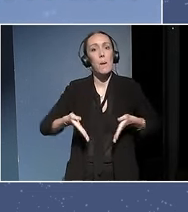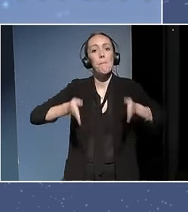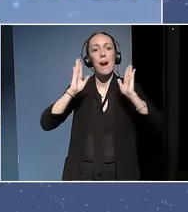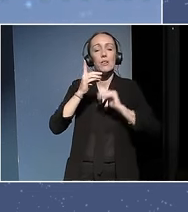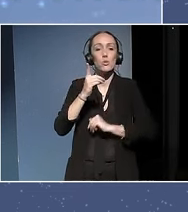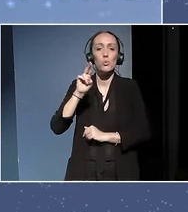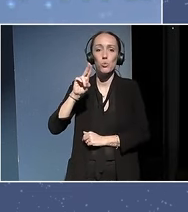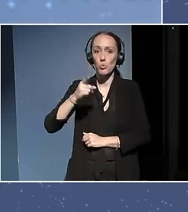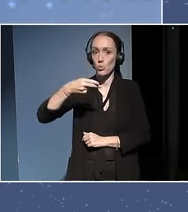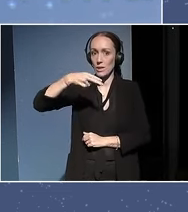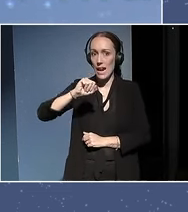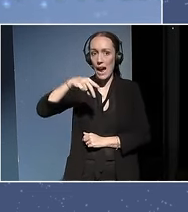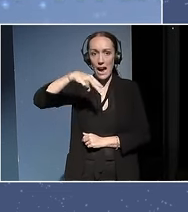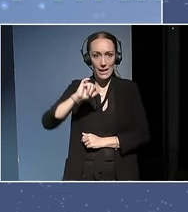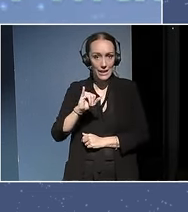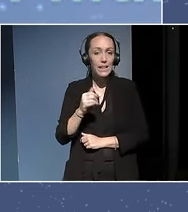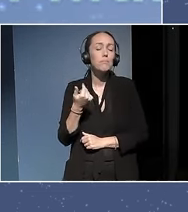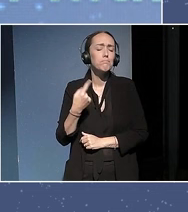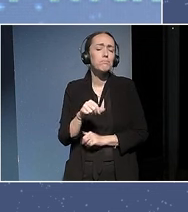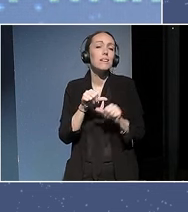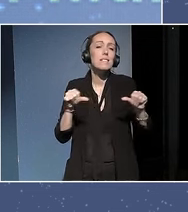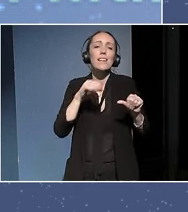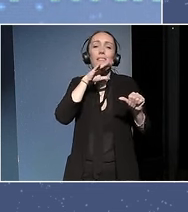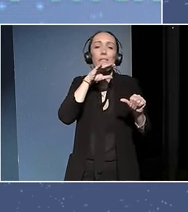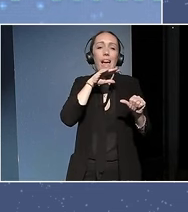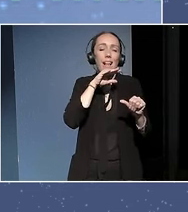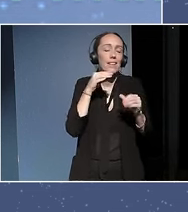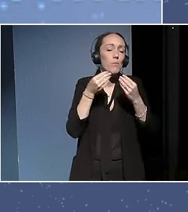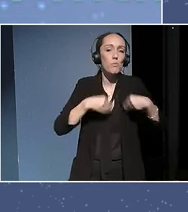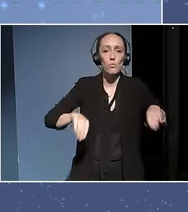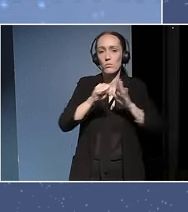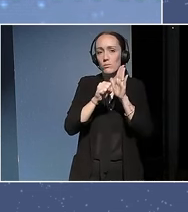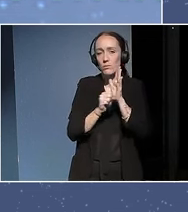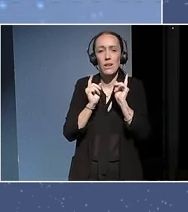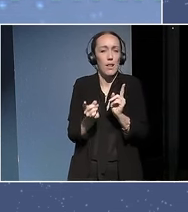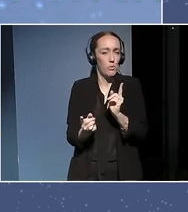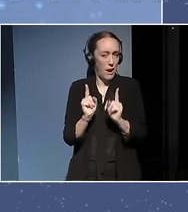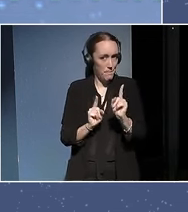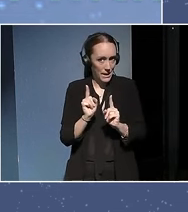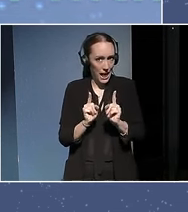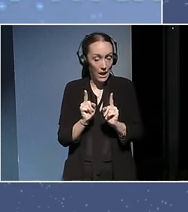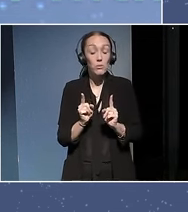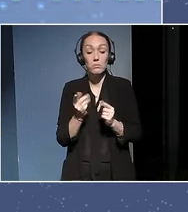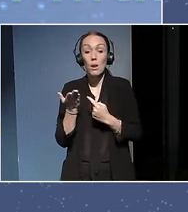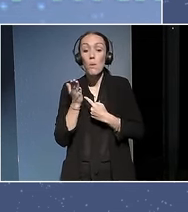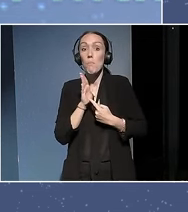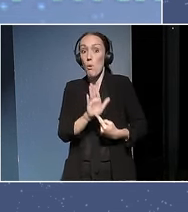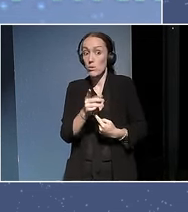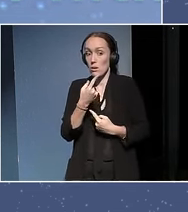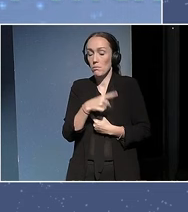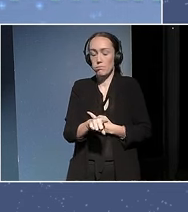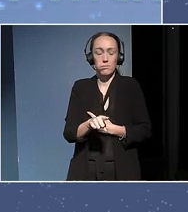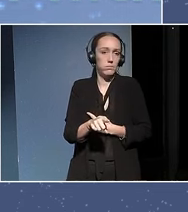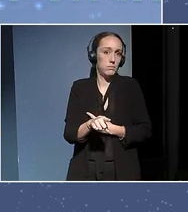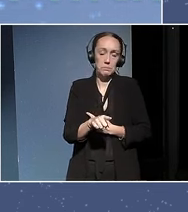la la vecchia sede del museo di storia naturale di Milano e questa mostra fa un bellissimo successo